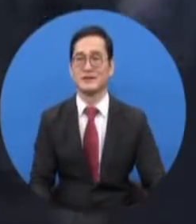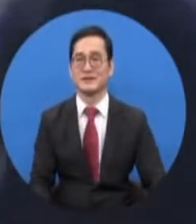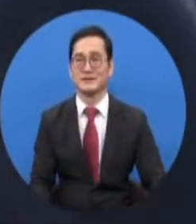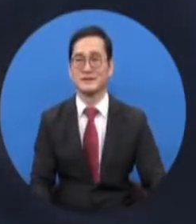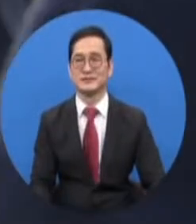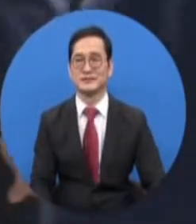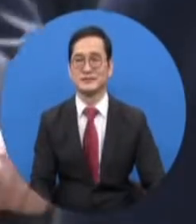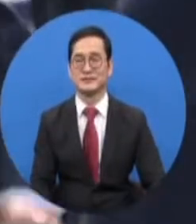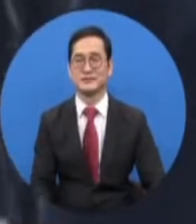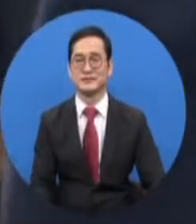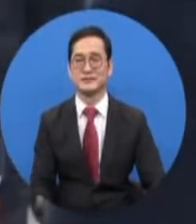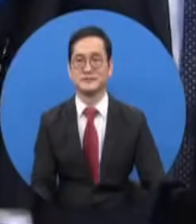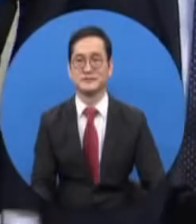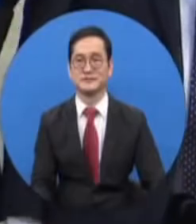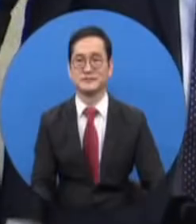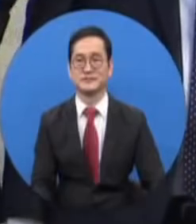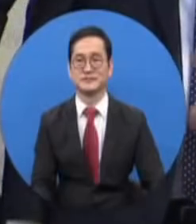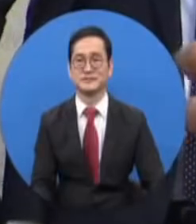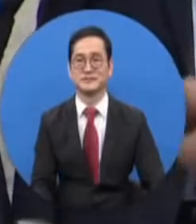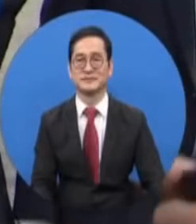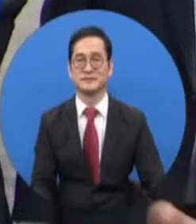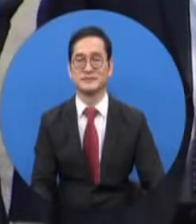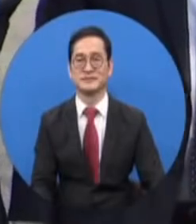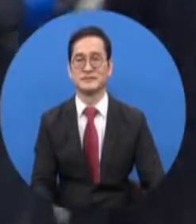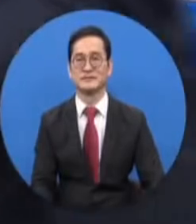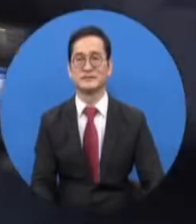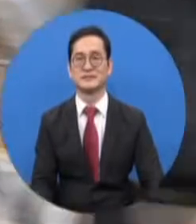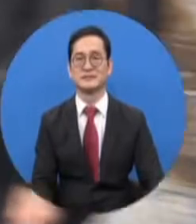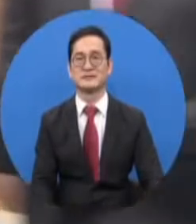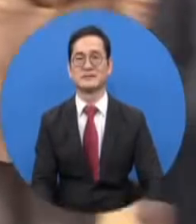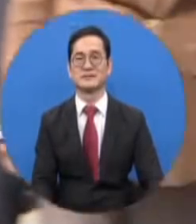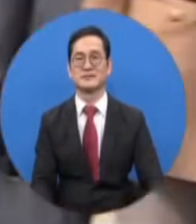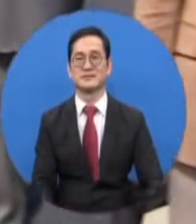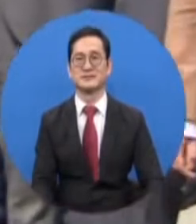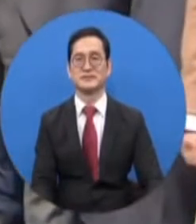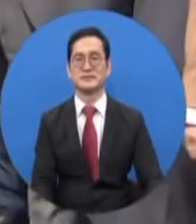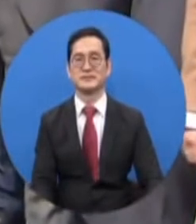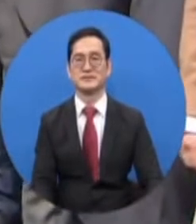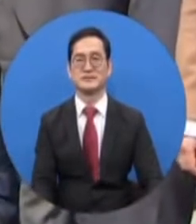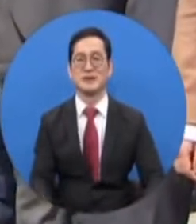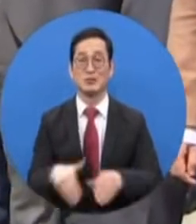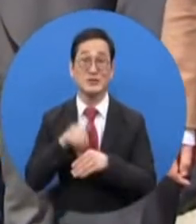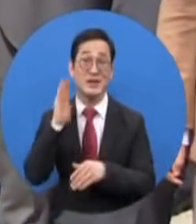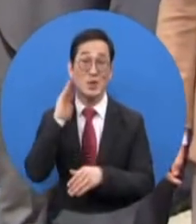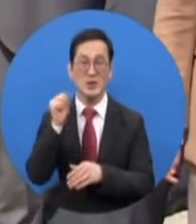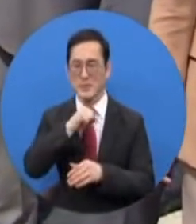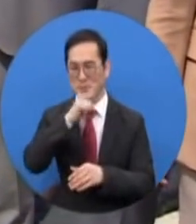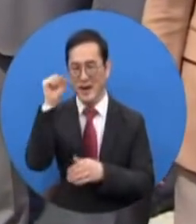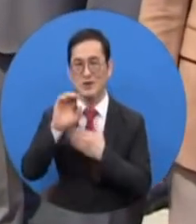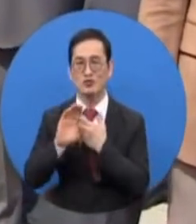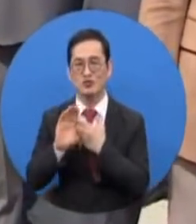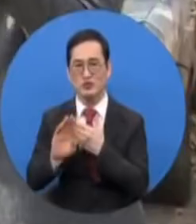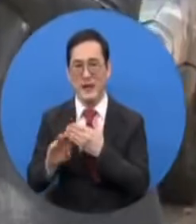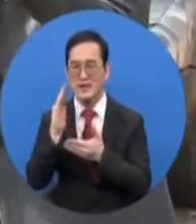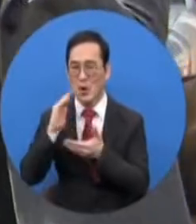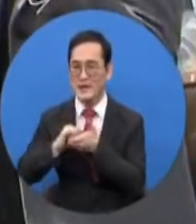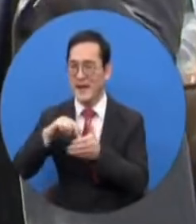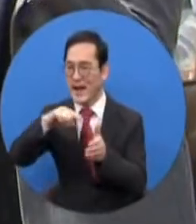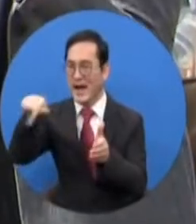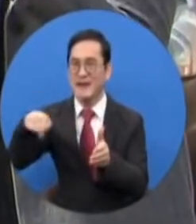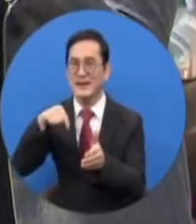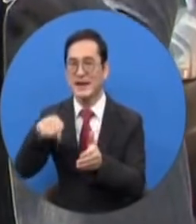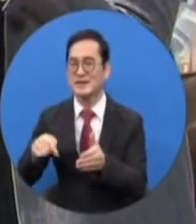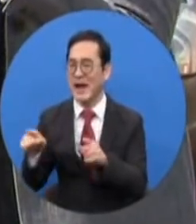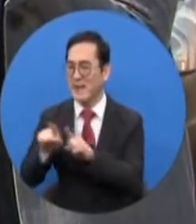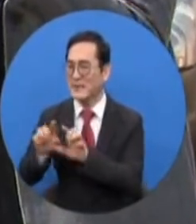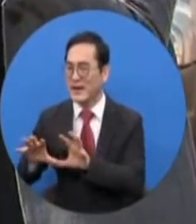문재인 대통령 당선 후에 이제 조국 수석 등과 함께 이제 커피 텀블러 들고 산책하는 모습을 많이 보도됐는데, 사실 그건 이제 청와대 경례기 때문에 좀 다른